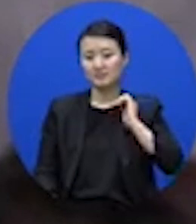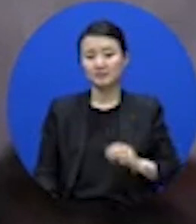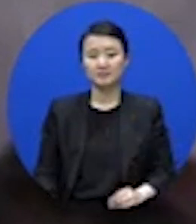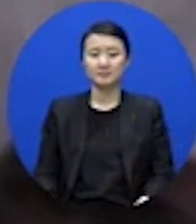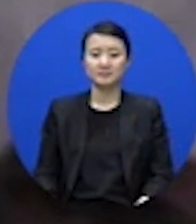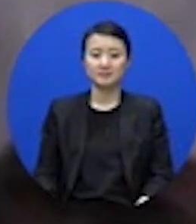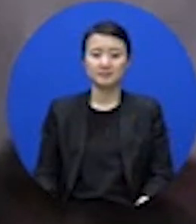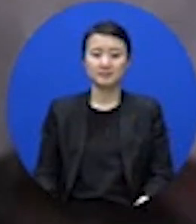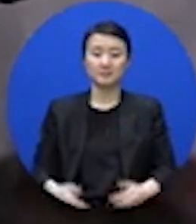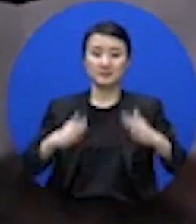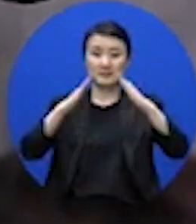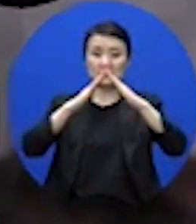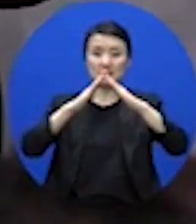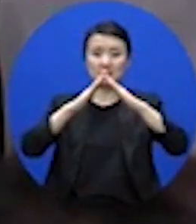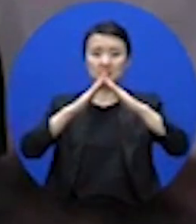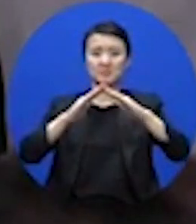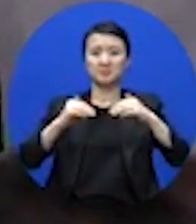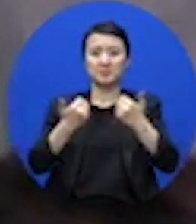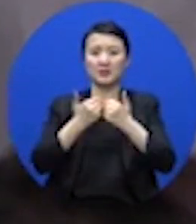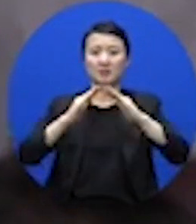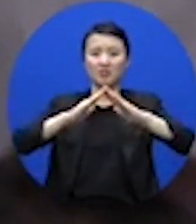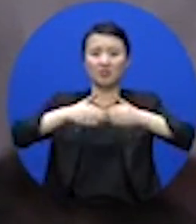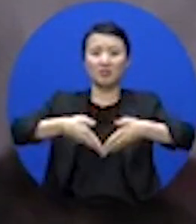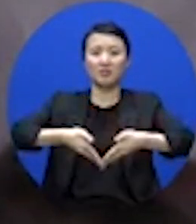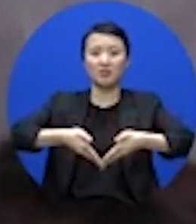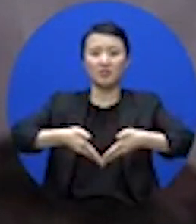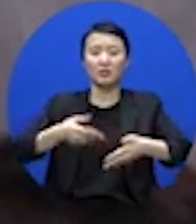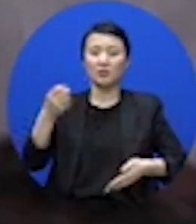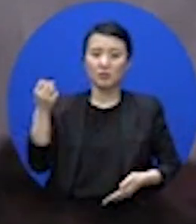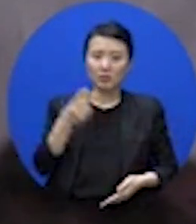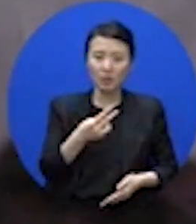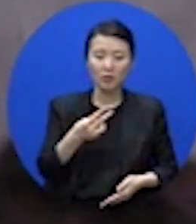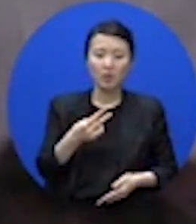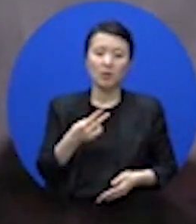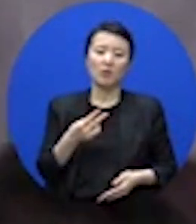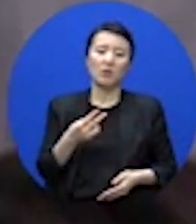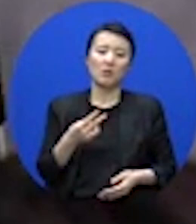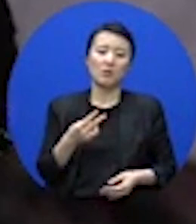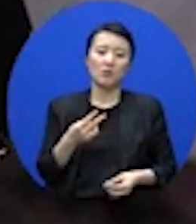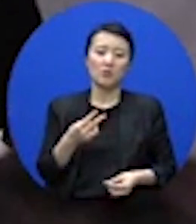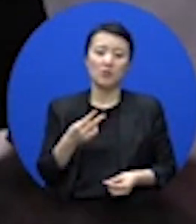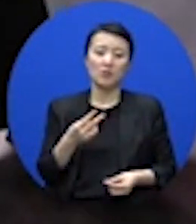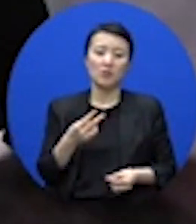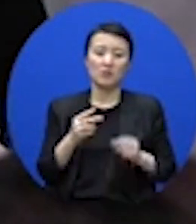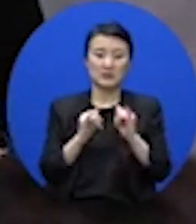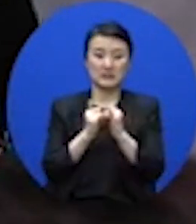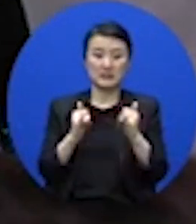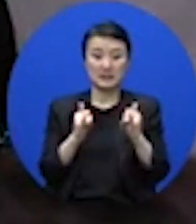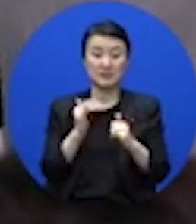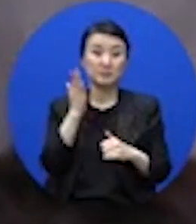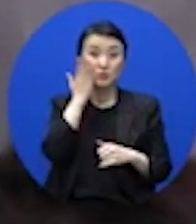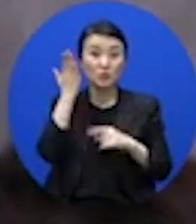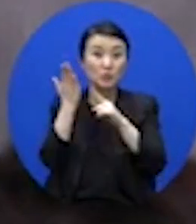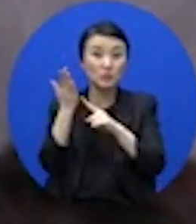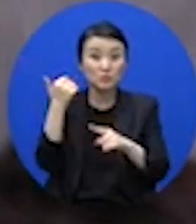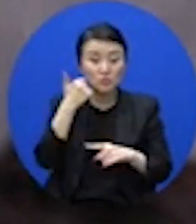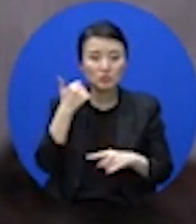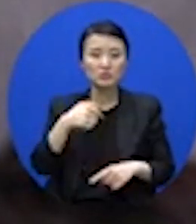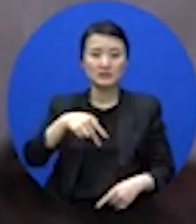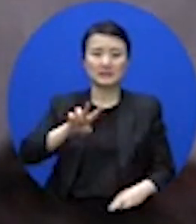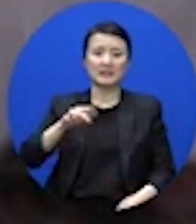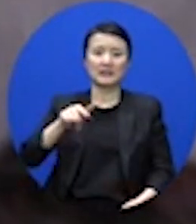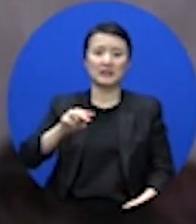보시면 집이 거꾸로 되어 있고, 그 다음에 뭐예요? 이 초록색 사람이 바로 샤갈 자신을